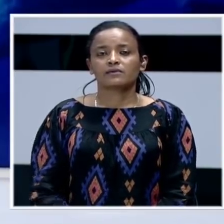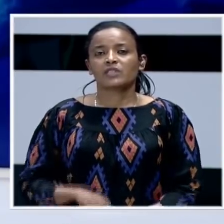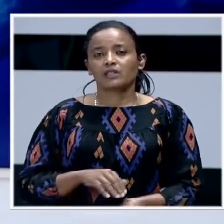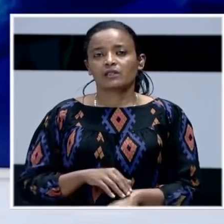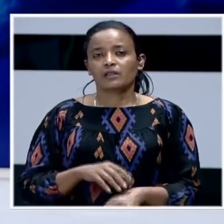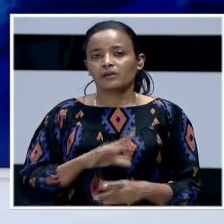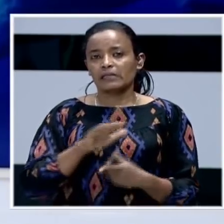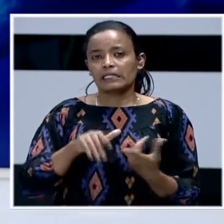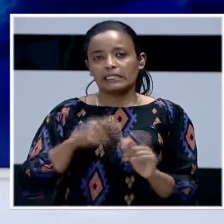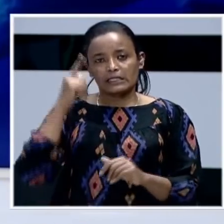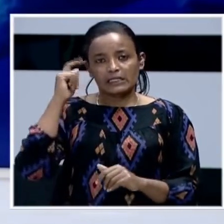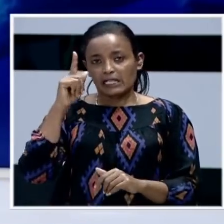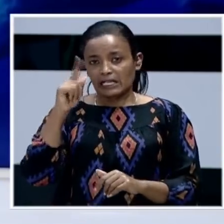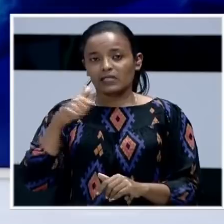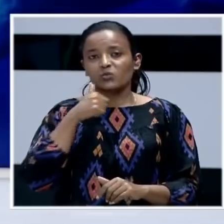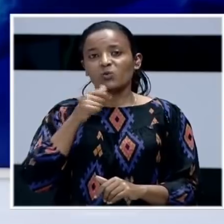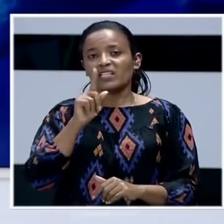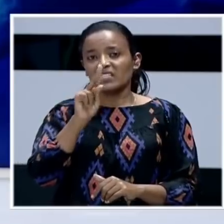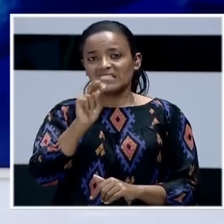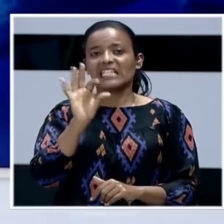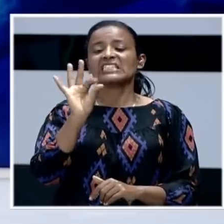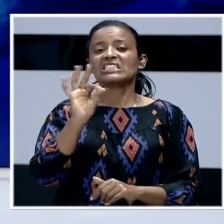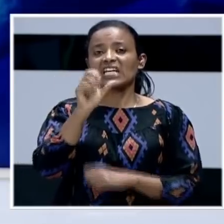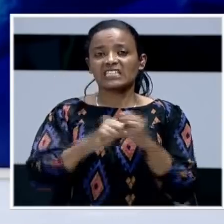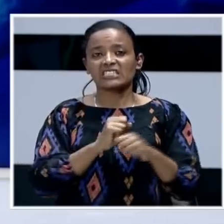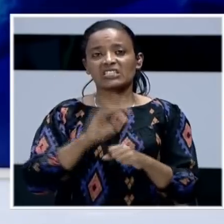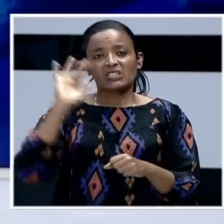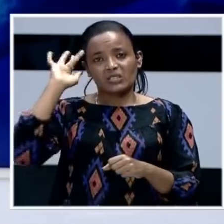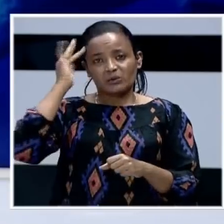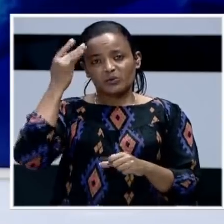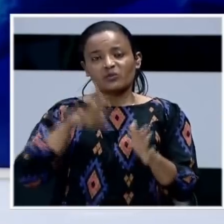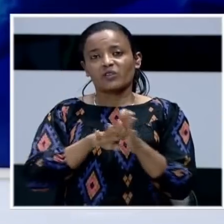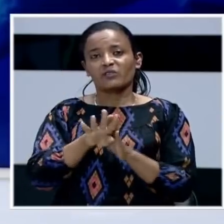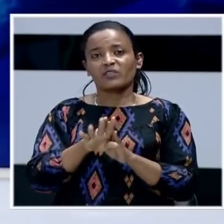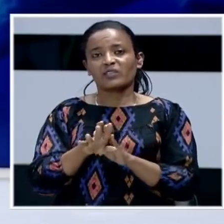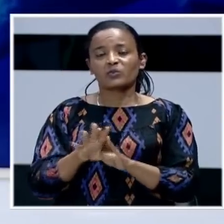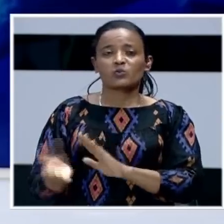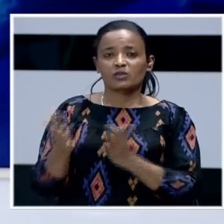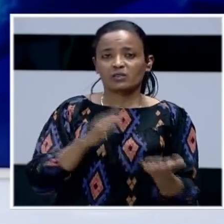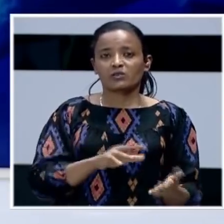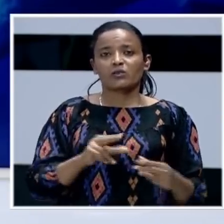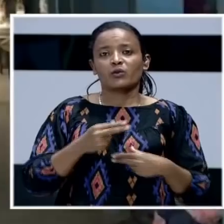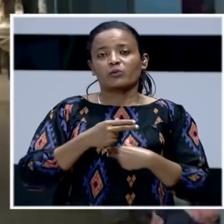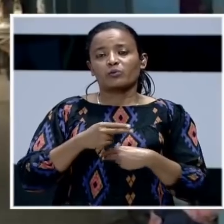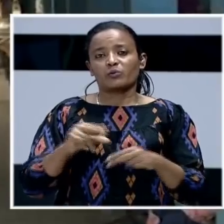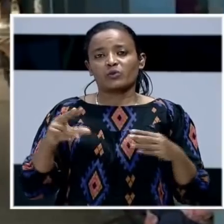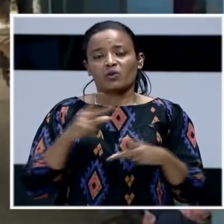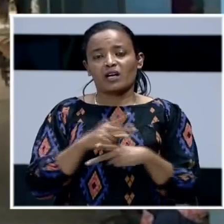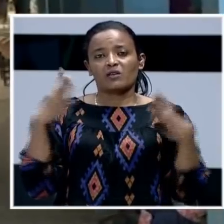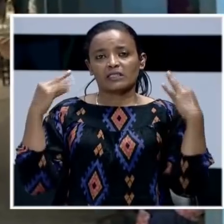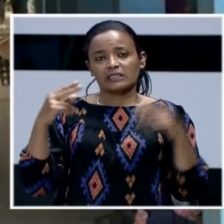أب كل التجري حنتي قال إسران تشعت عمت بحمام فيروس كورونا كم زعرفت بيروح الوقت عنا تجري